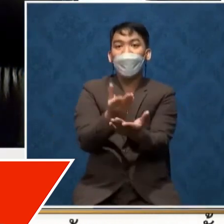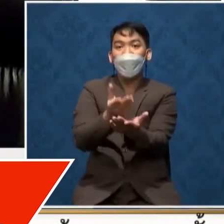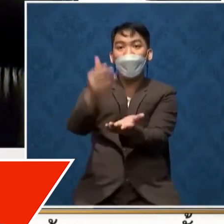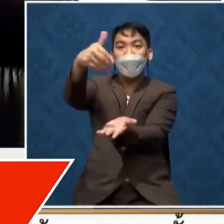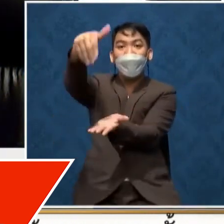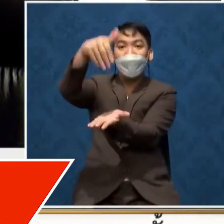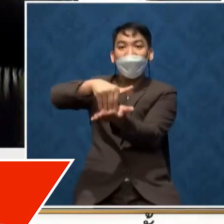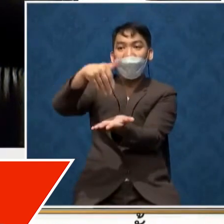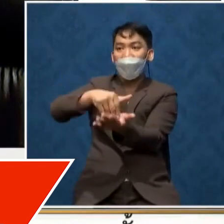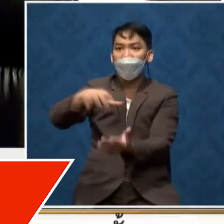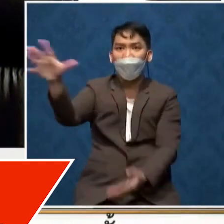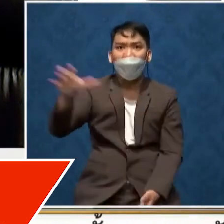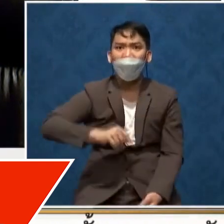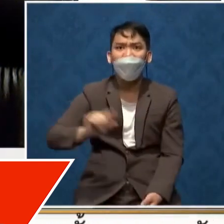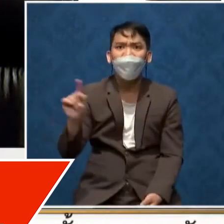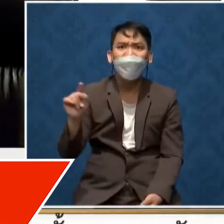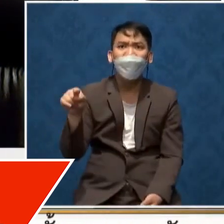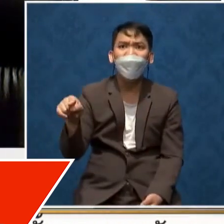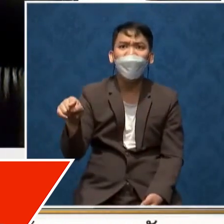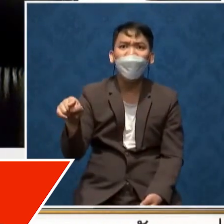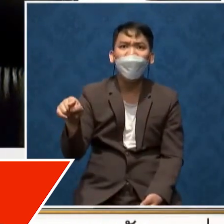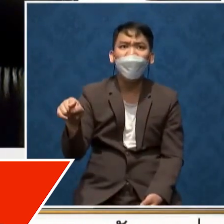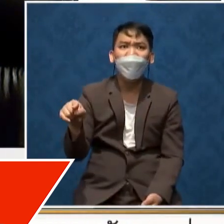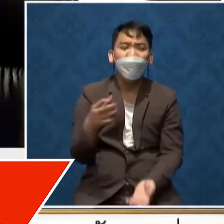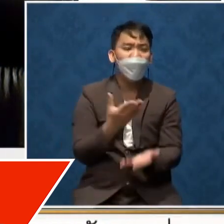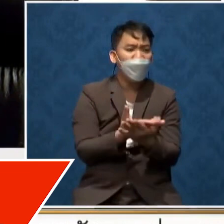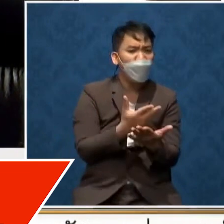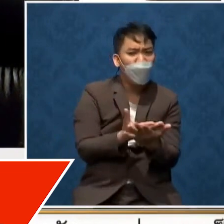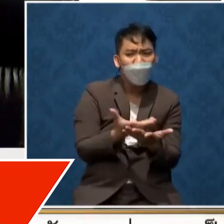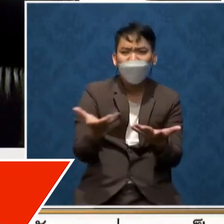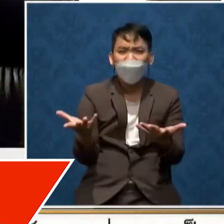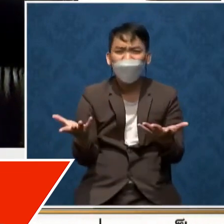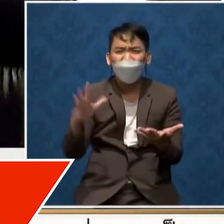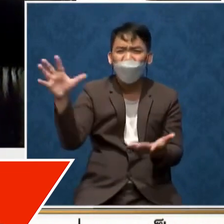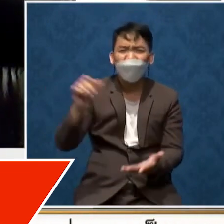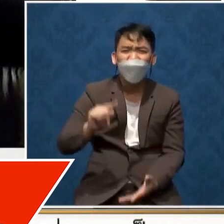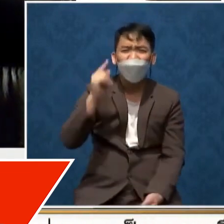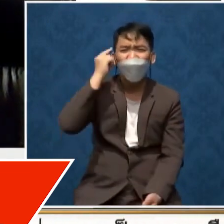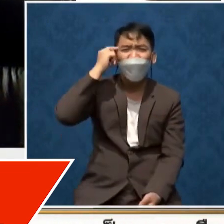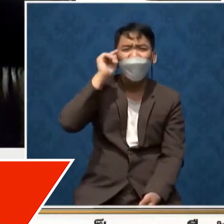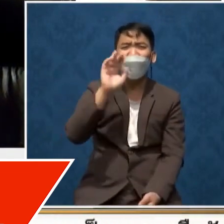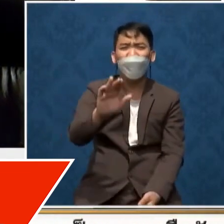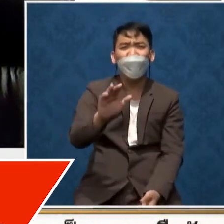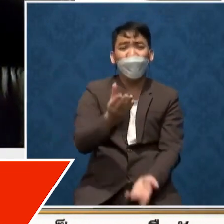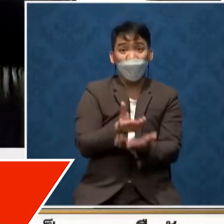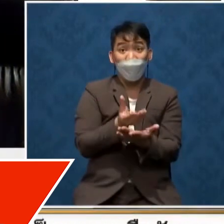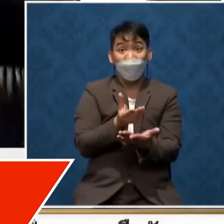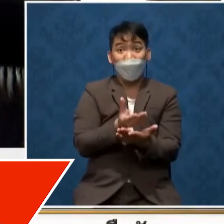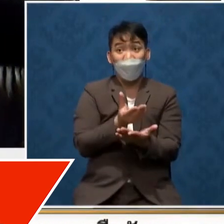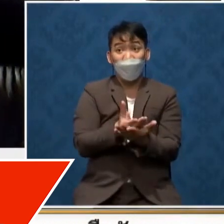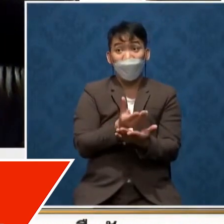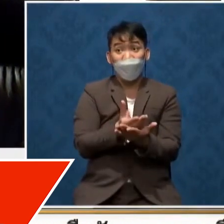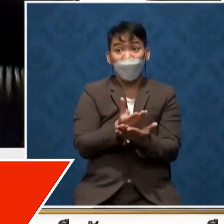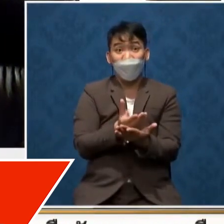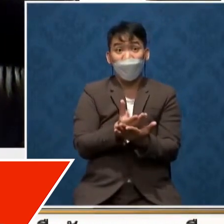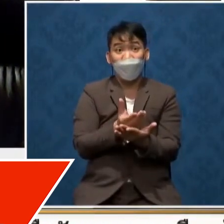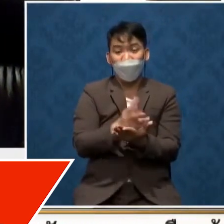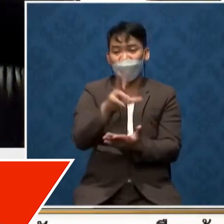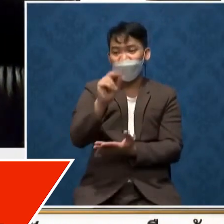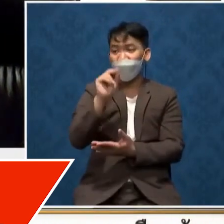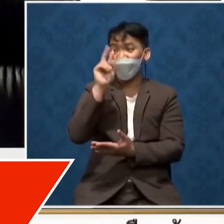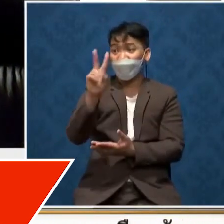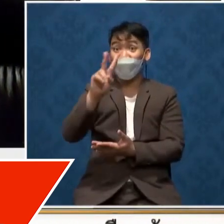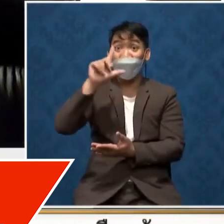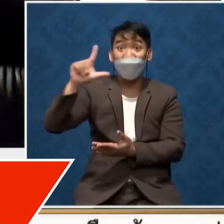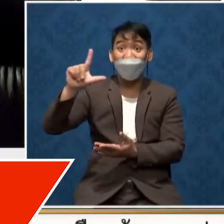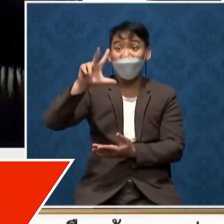ท่านบอกงบกลางเป็นงบอะไรก็ไม่รู้นะงบเบี้ยวัดเบี้ยวัดอะไรพวกนี้ซึ่งเป็นงบดุล นะครับ32ล้าน33